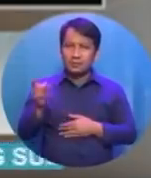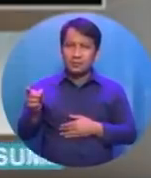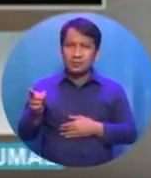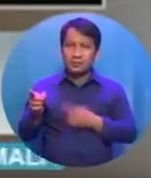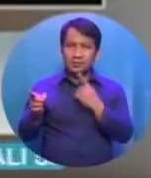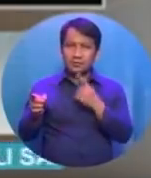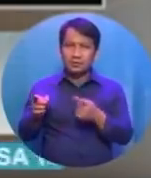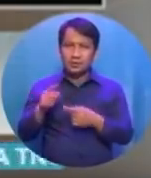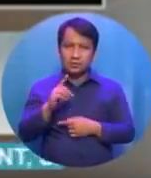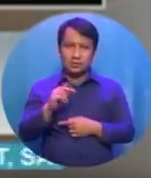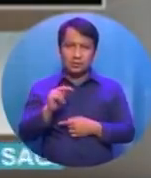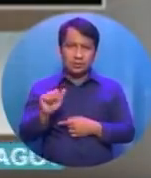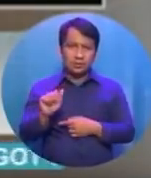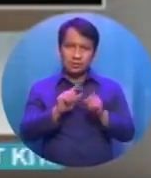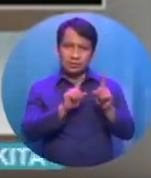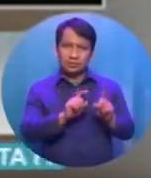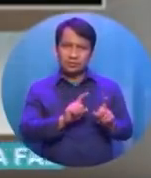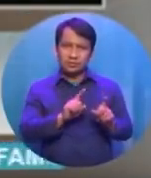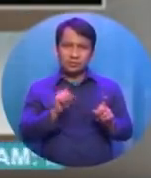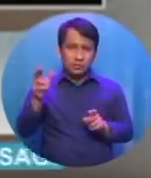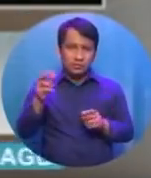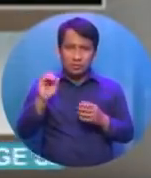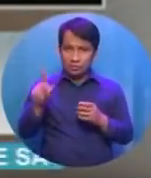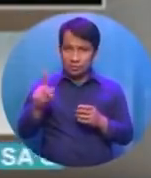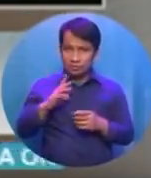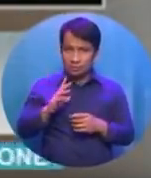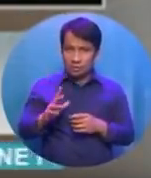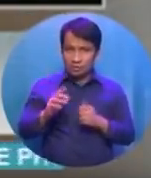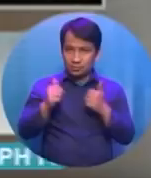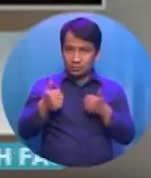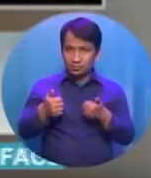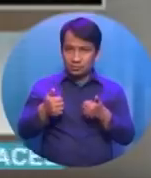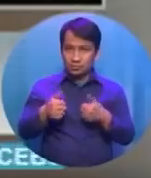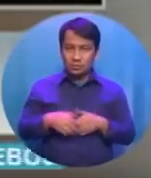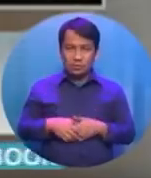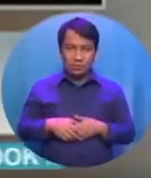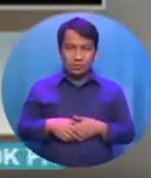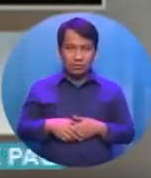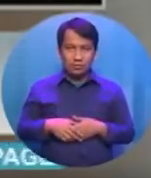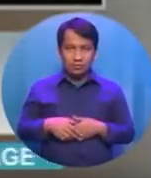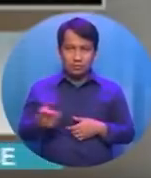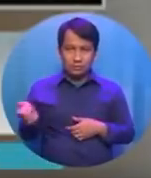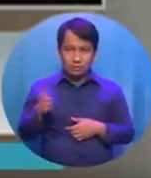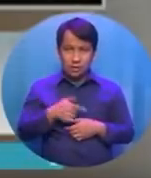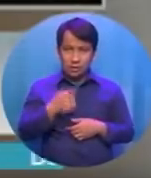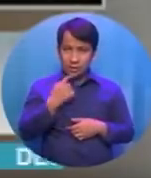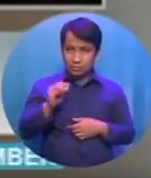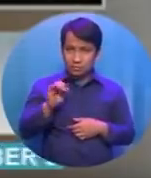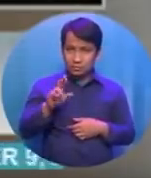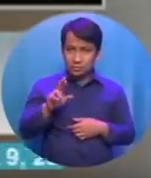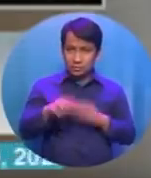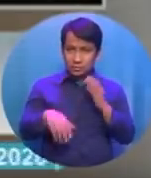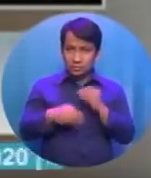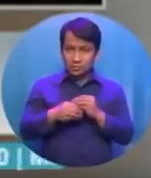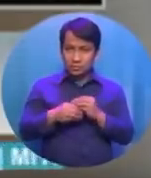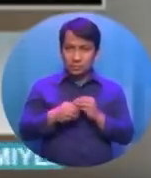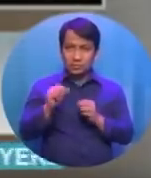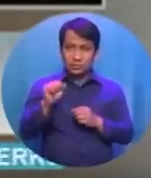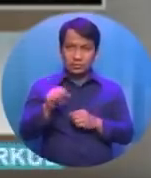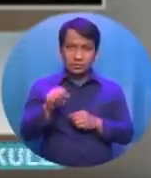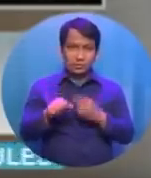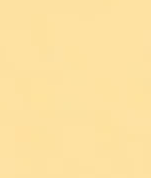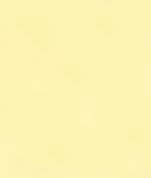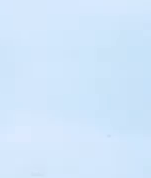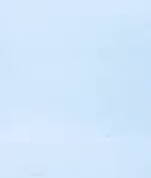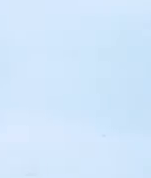ay papa-DNA test ko ni Mary Lynn. Okay sa'yo? Okay naman po, sir. Mary Lynn, okay ba sa'yo? Papa-DNA test ko kayo. Yes po, sir. Thank